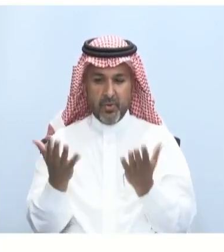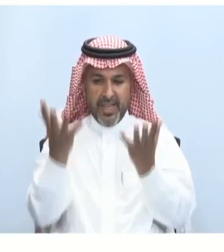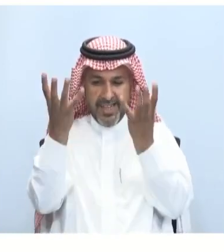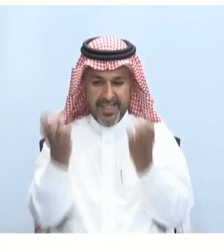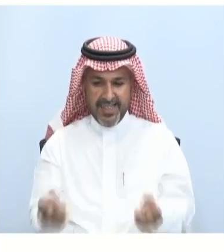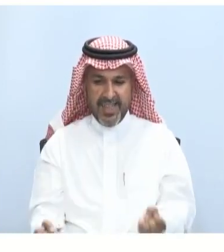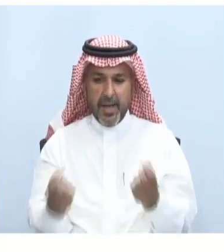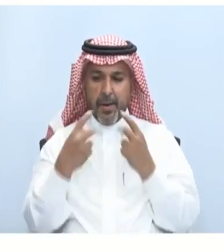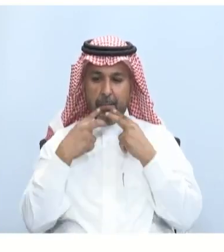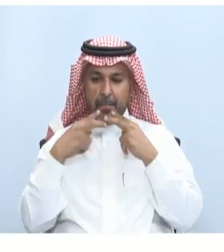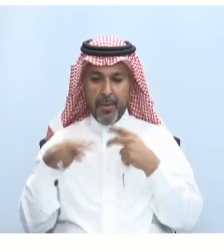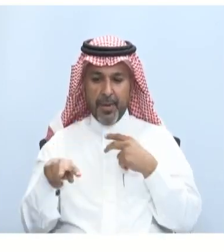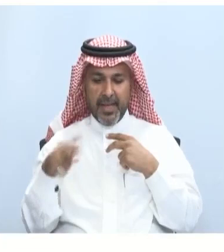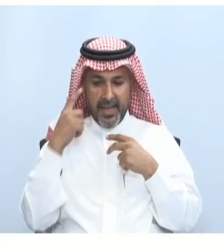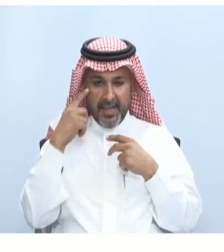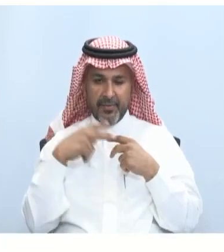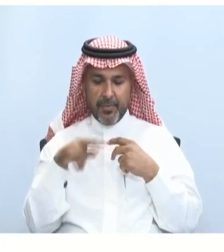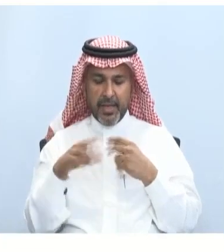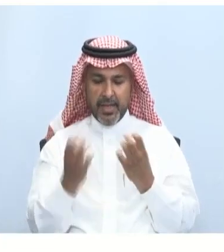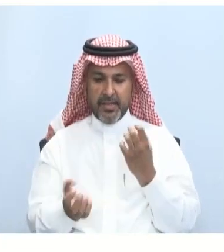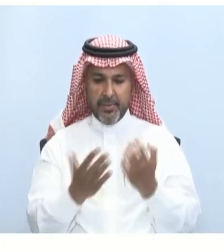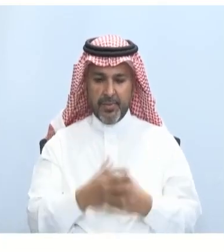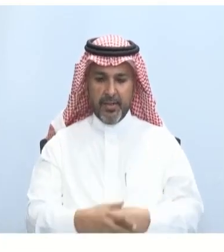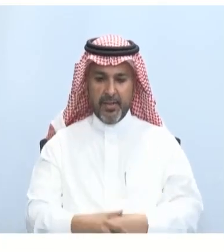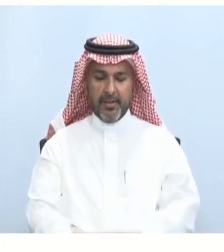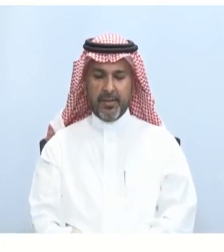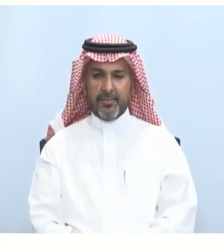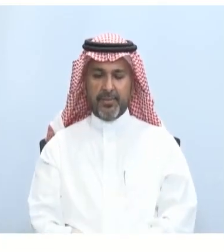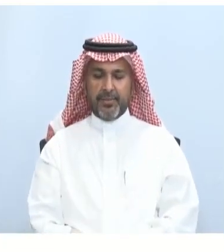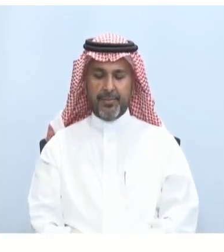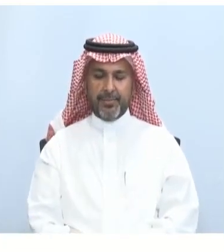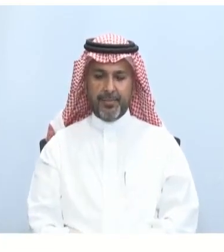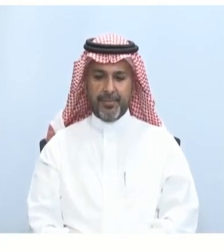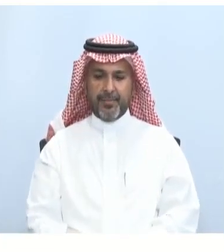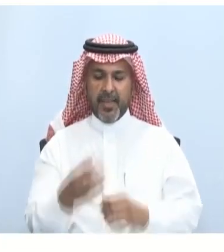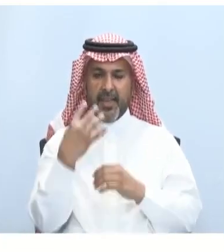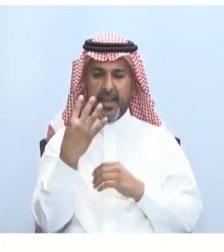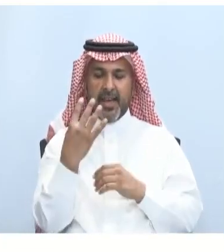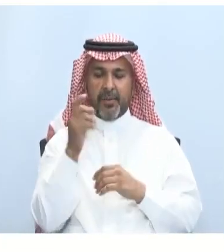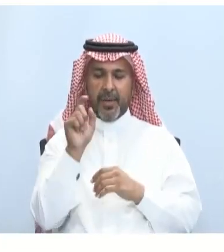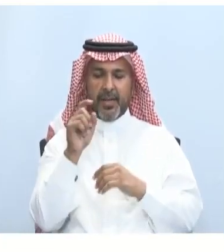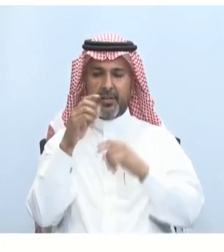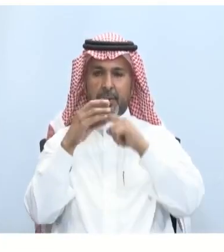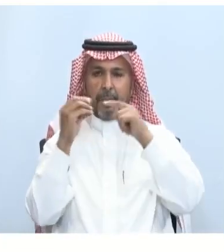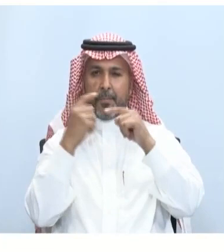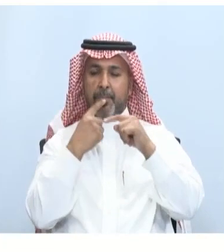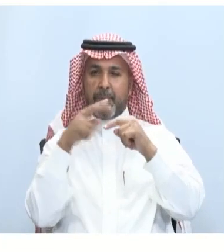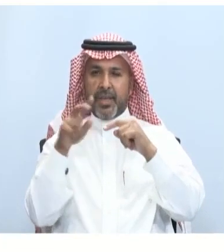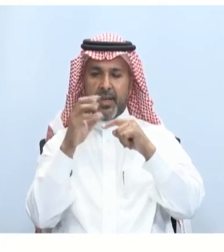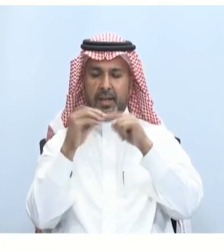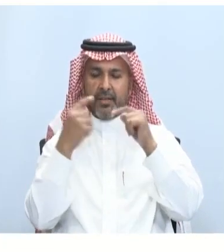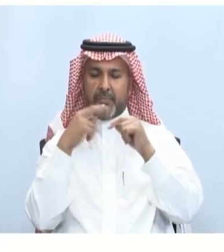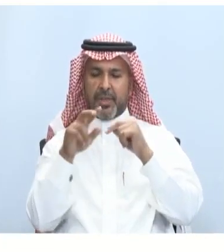العدد راح اطرح مئه من الطرفين راح يعطيني اربعه اكس تربيع يساوي سالب مئه